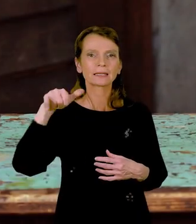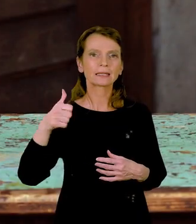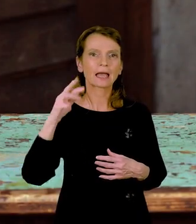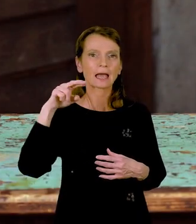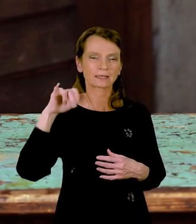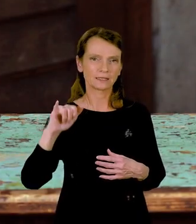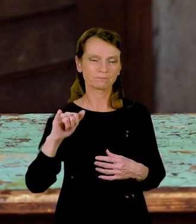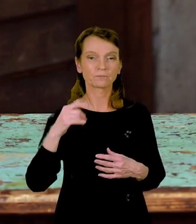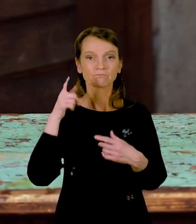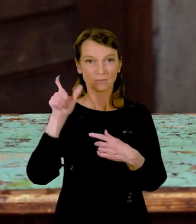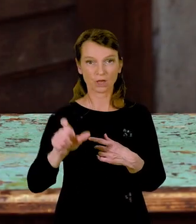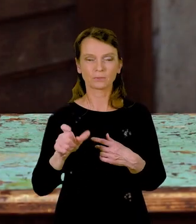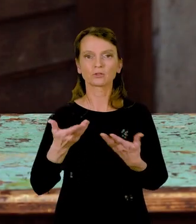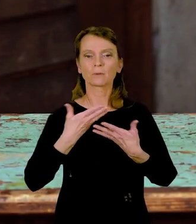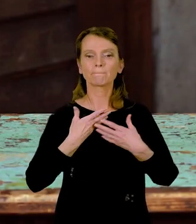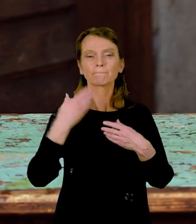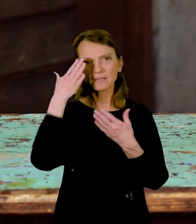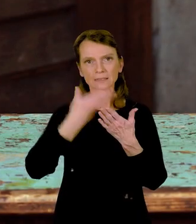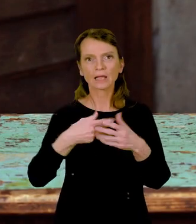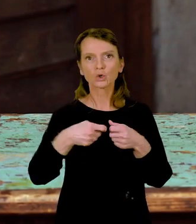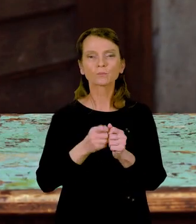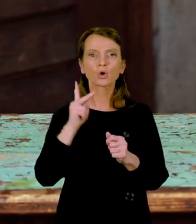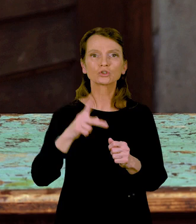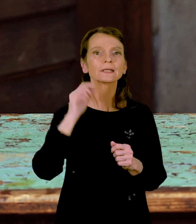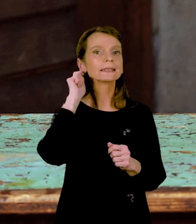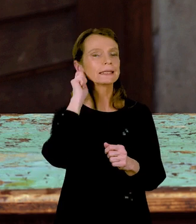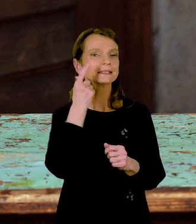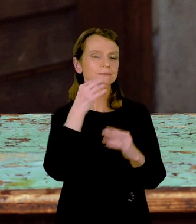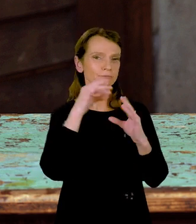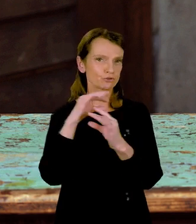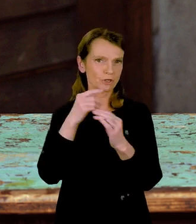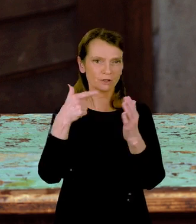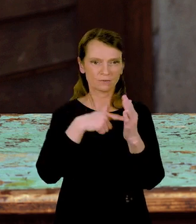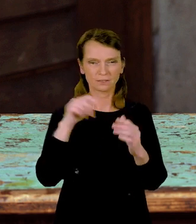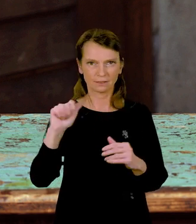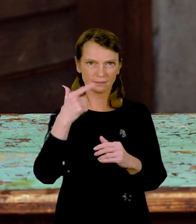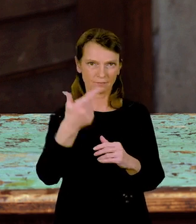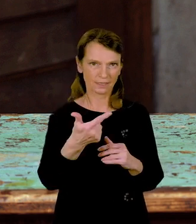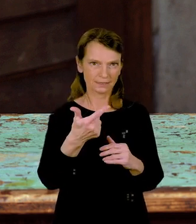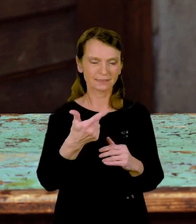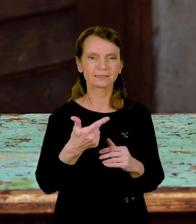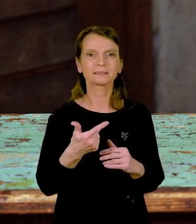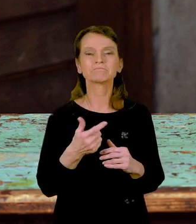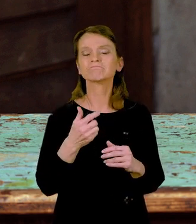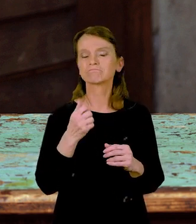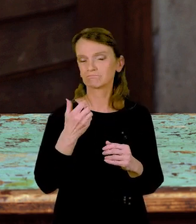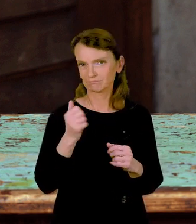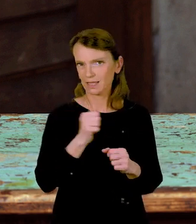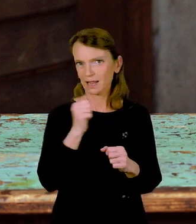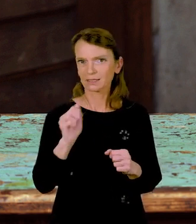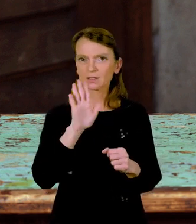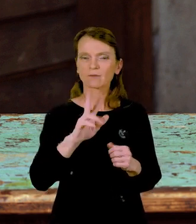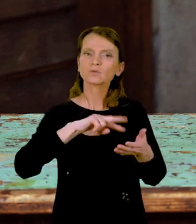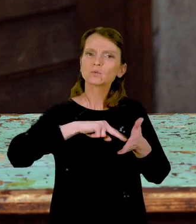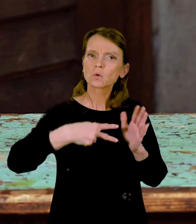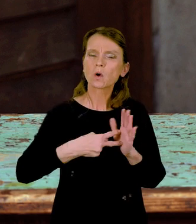Gašper Jarni prejme priznanje občine Kočevje Deklica s piščalko 2021 zaradi